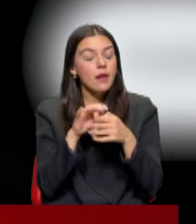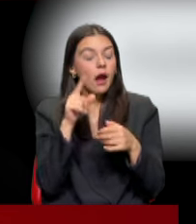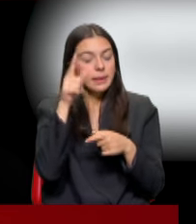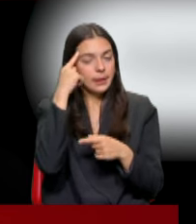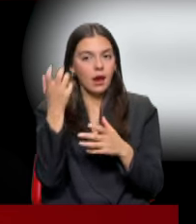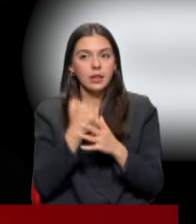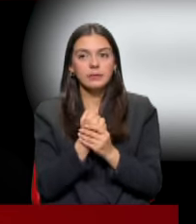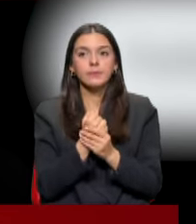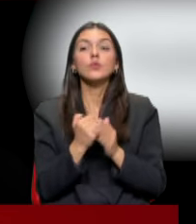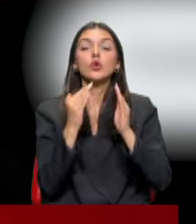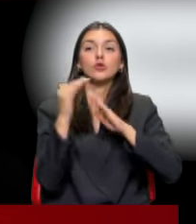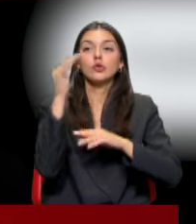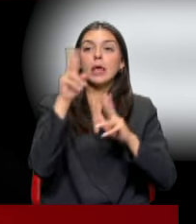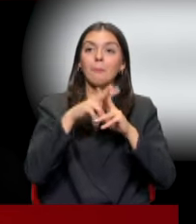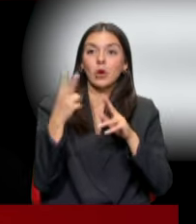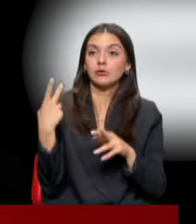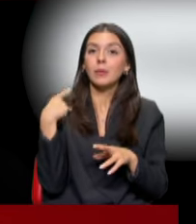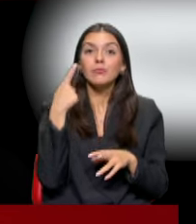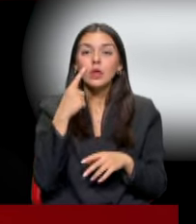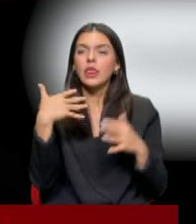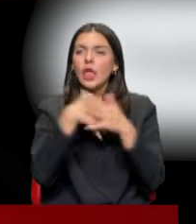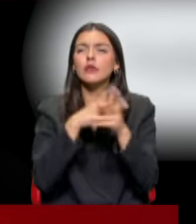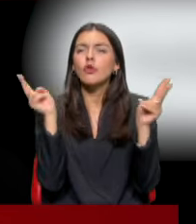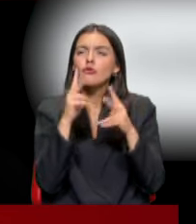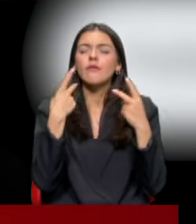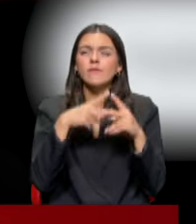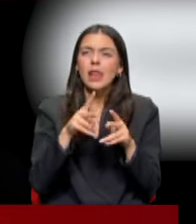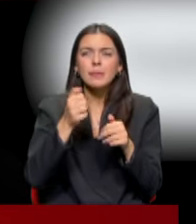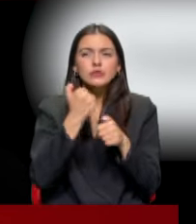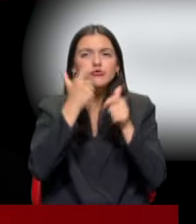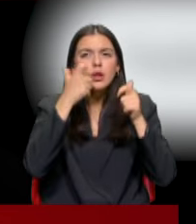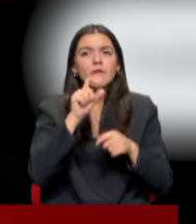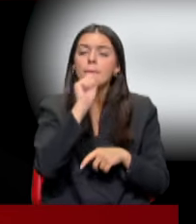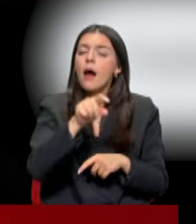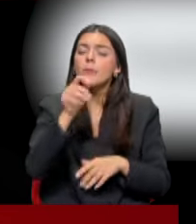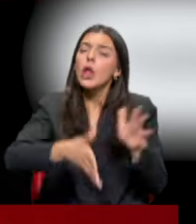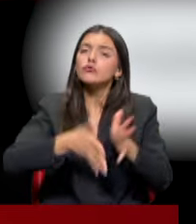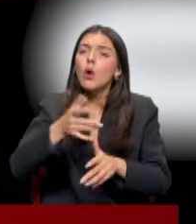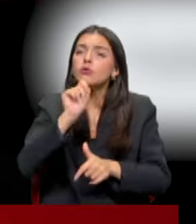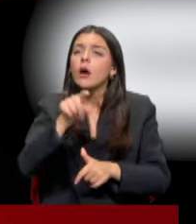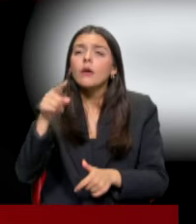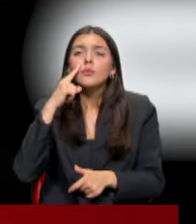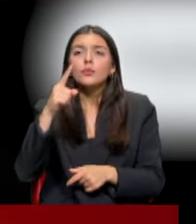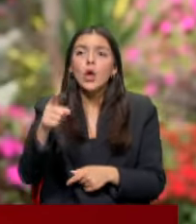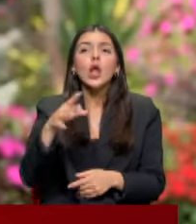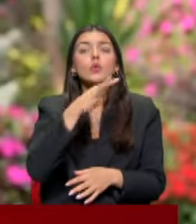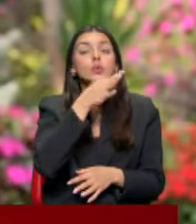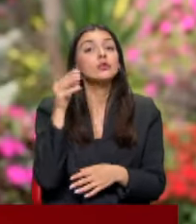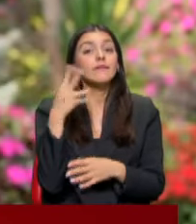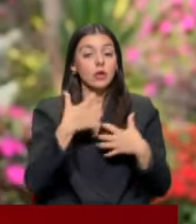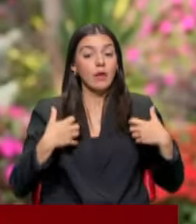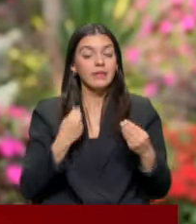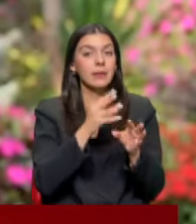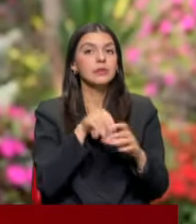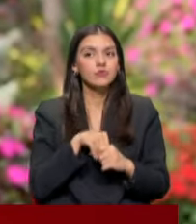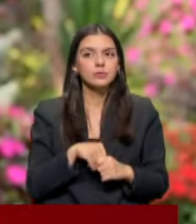sayımız, gece ve gündüz ekip sayımız, mahalle mahalle, sokak sokak şehirlerimizin huzur ve güvenliğini tesis etmek içindir. Aldığınız